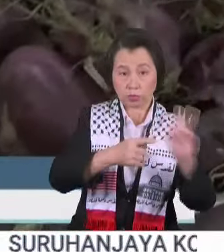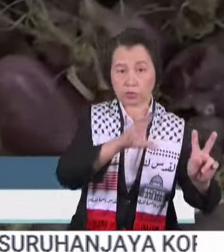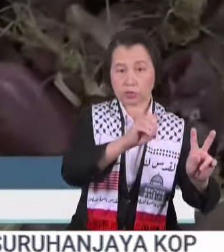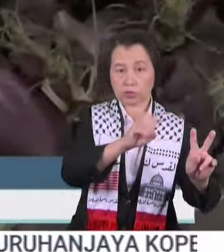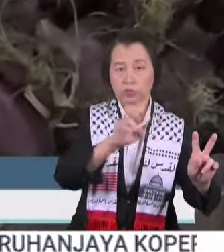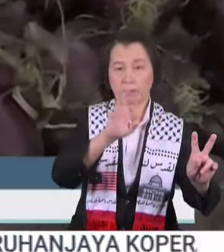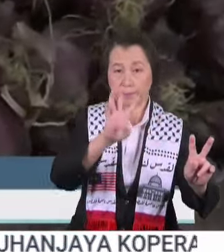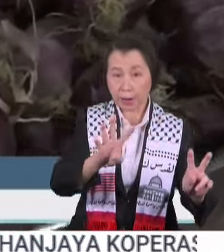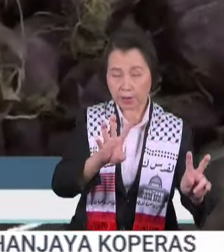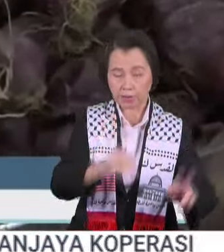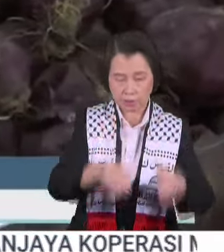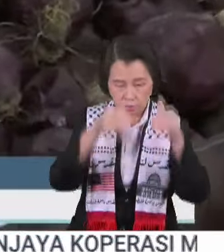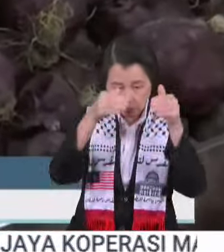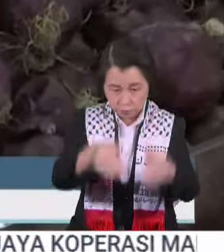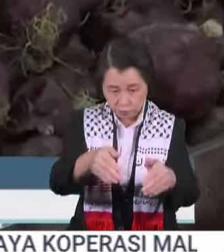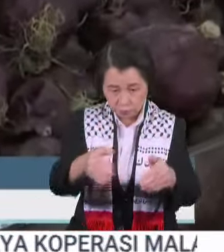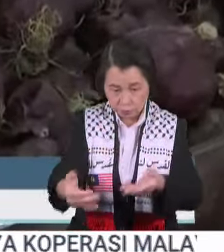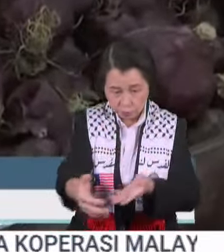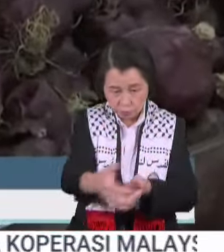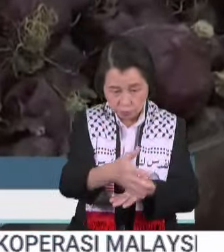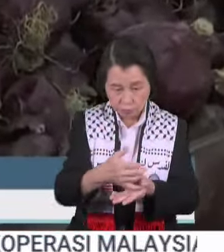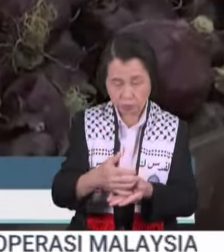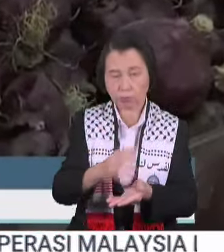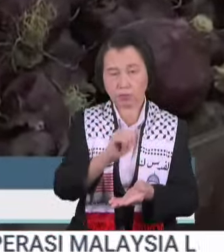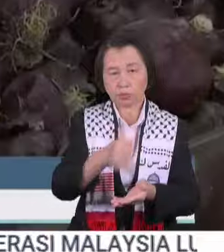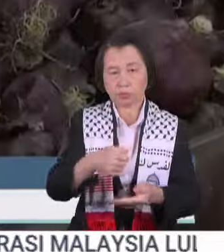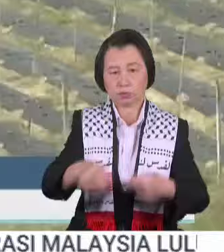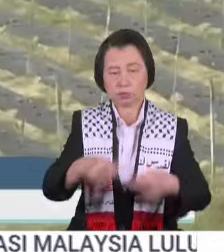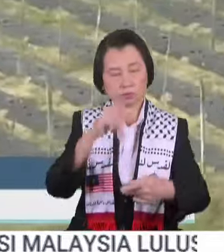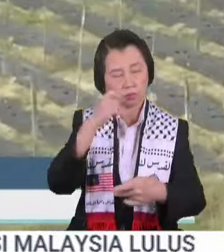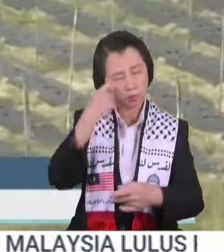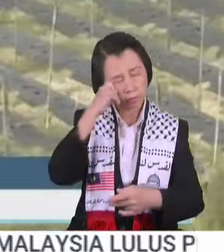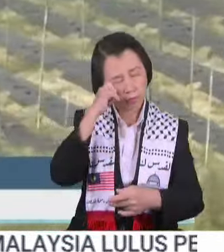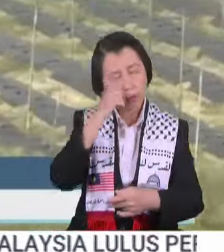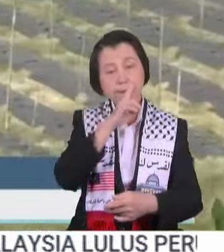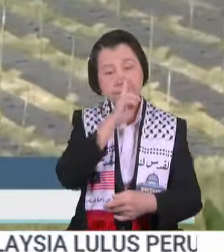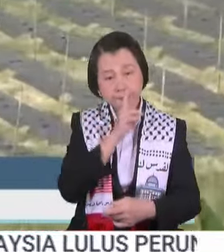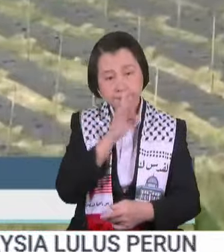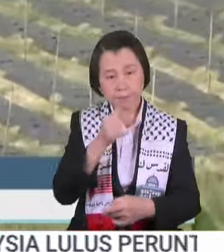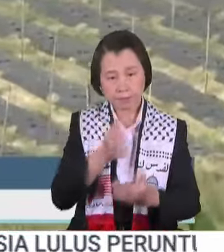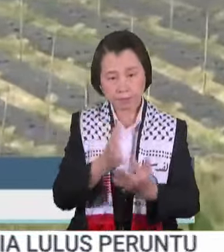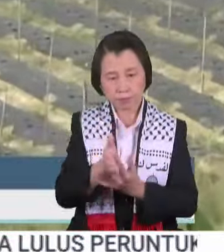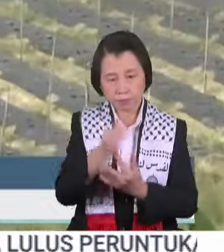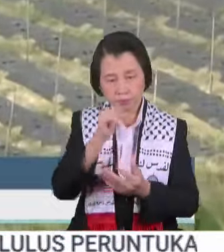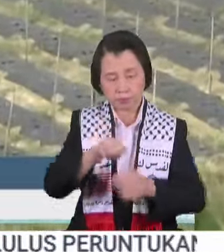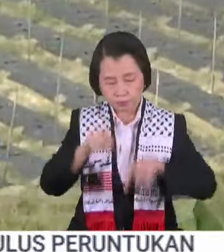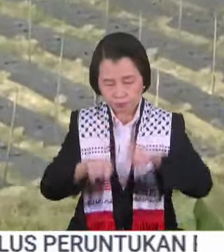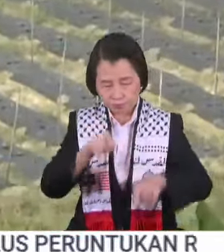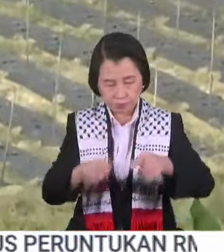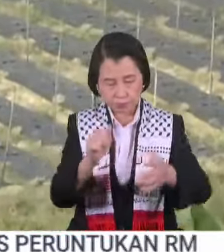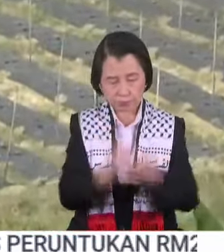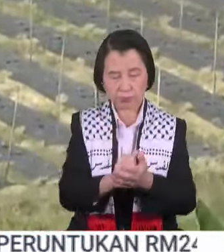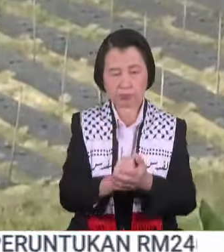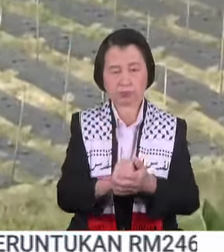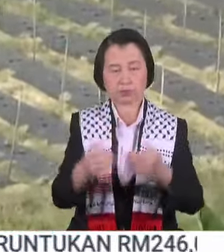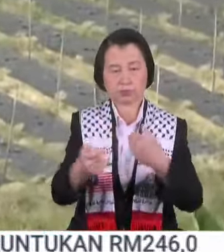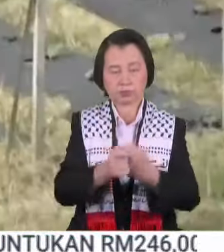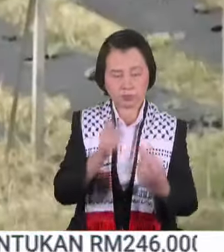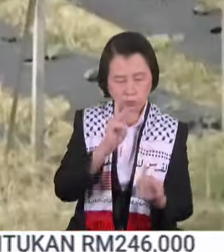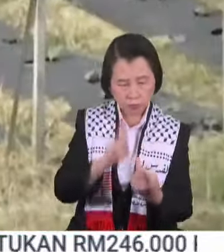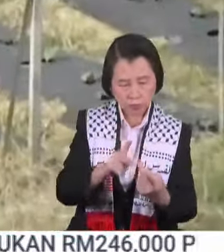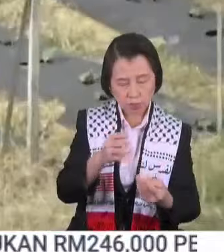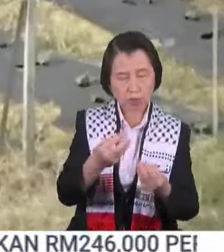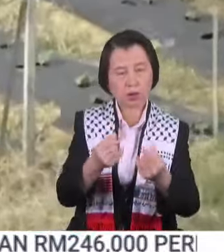2004 dan tertumpu kepada pengumpulan jana plasma bawang merah, penilaian eksesi variety serta kajian